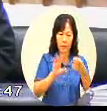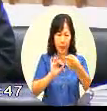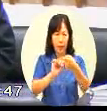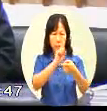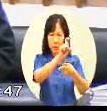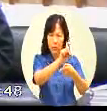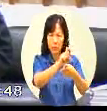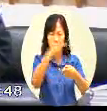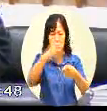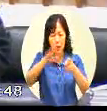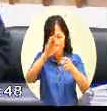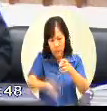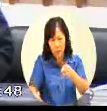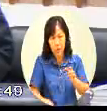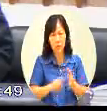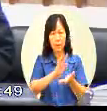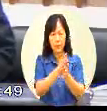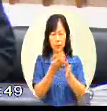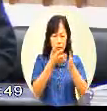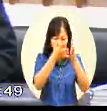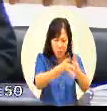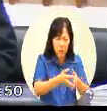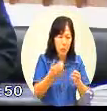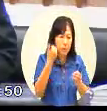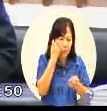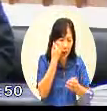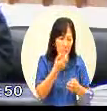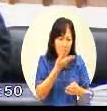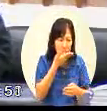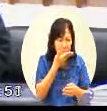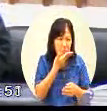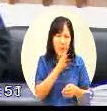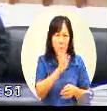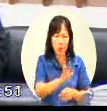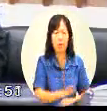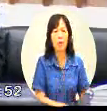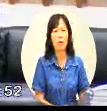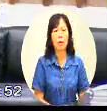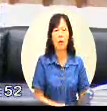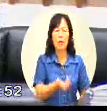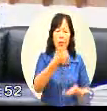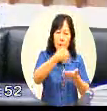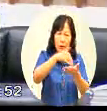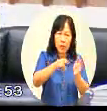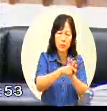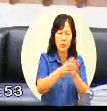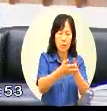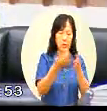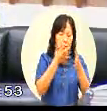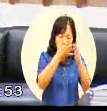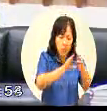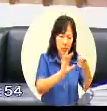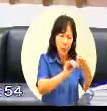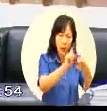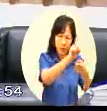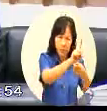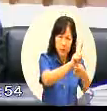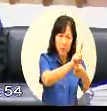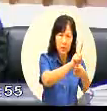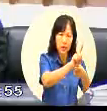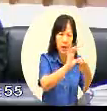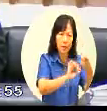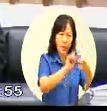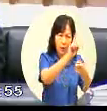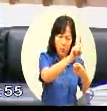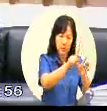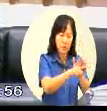果再让它再低，其实是图利的特定对象而已啊。我刚刚那个算法只图利1%的人，不到1%的